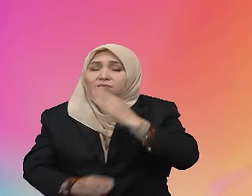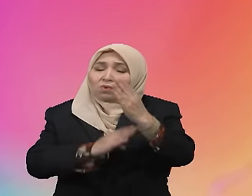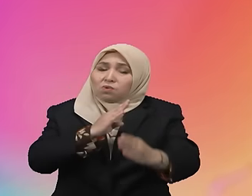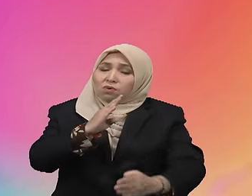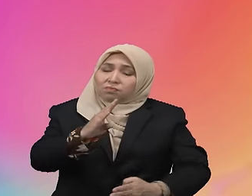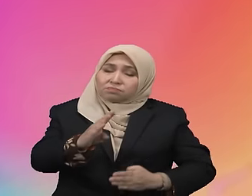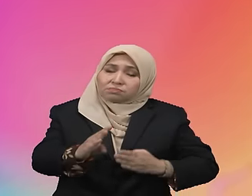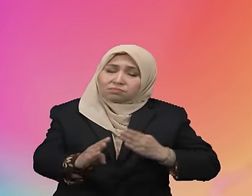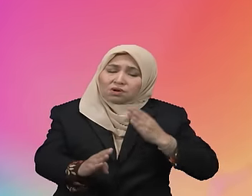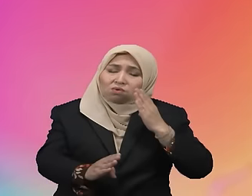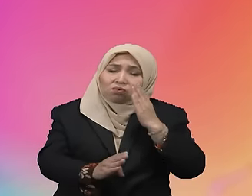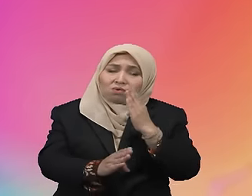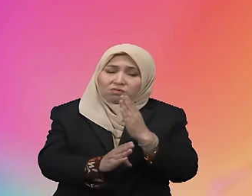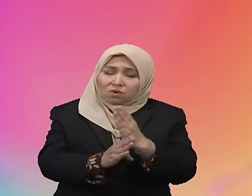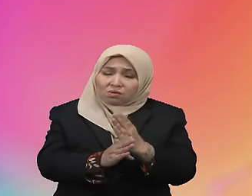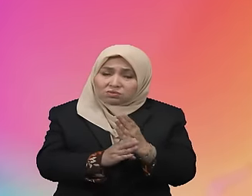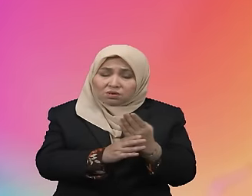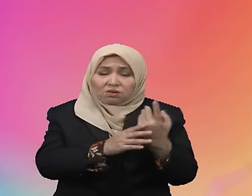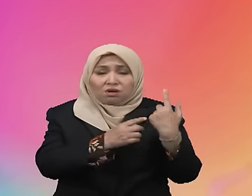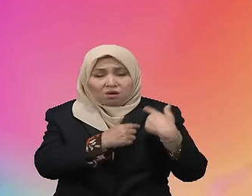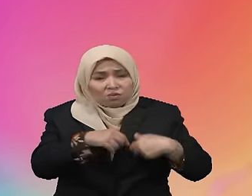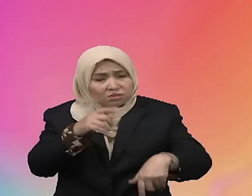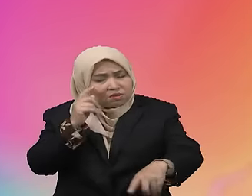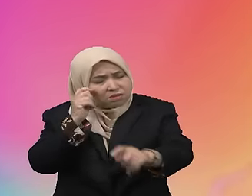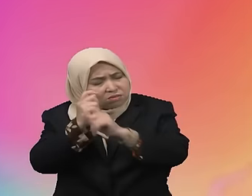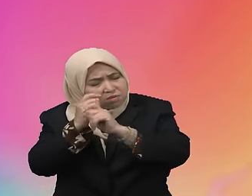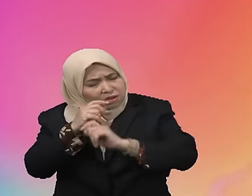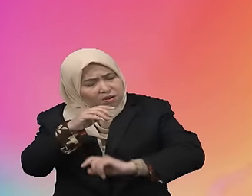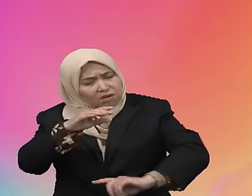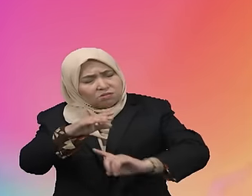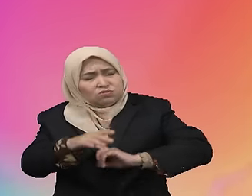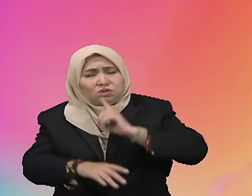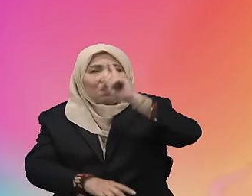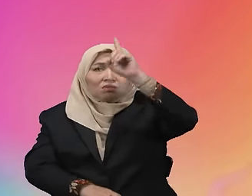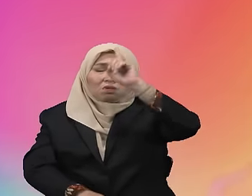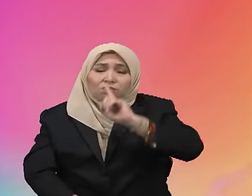samawati wal arda hanifa.